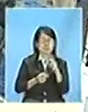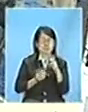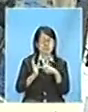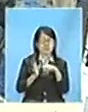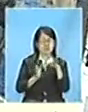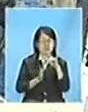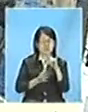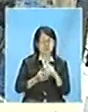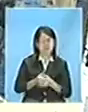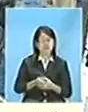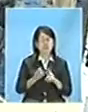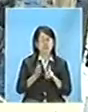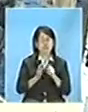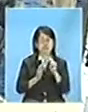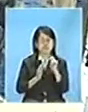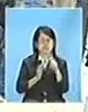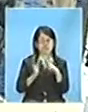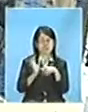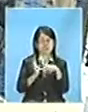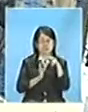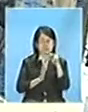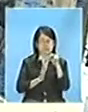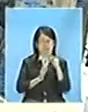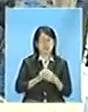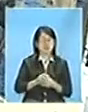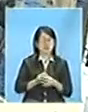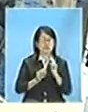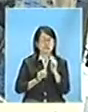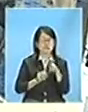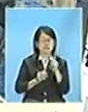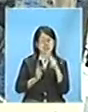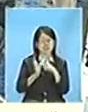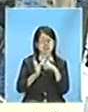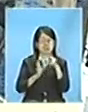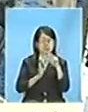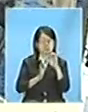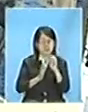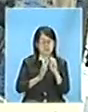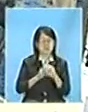ายนายทันอสุวรรณนายธานีอ่อนละเอียด